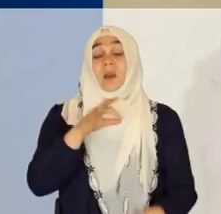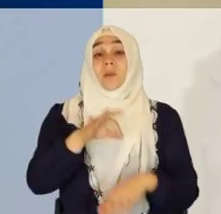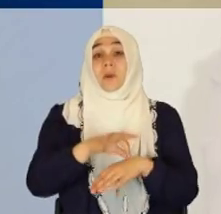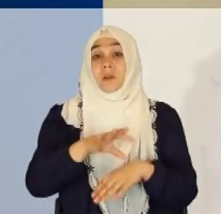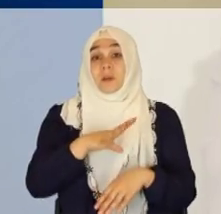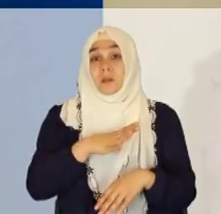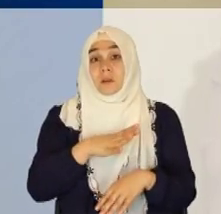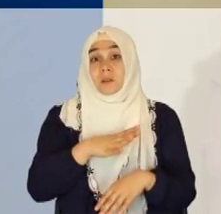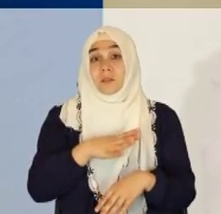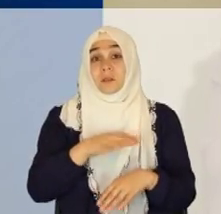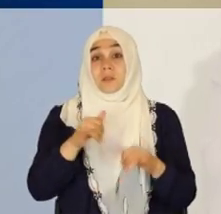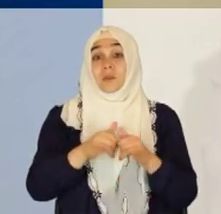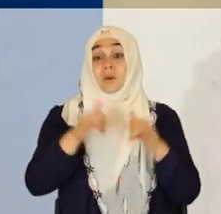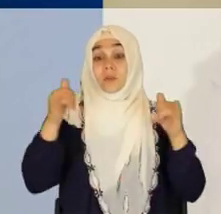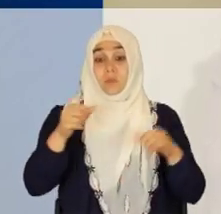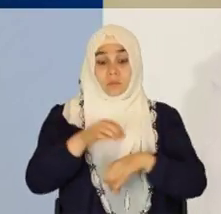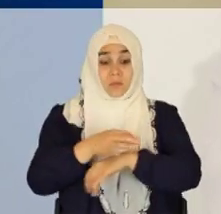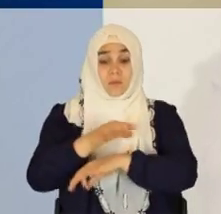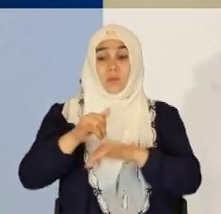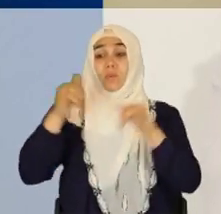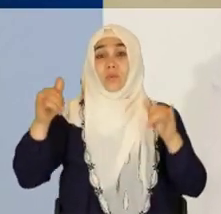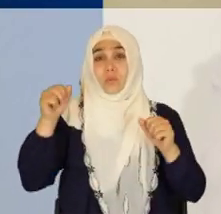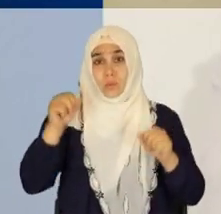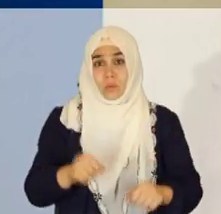Bemorligi ziyoda bo'lib ketish xavfi bor.